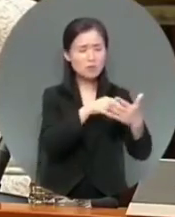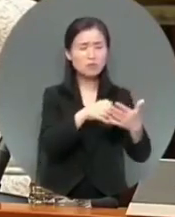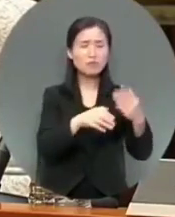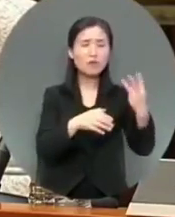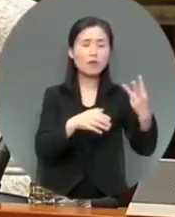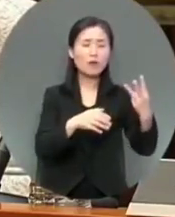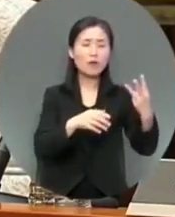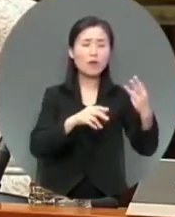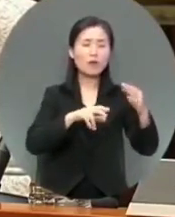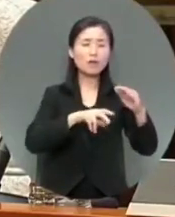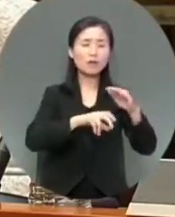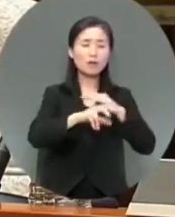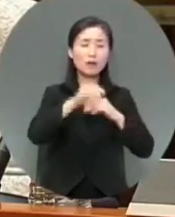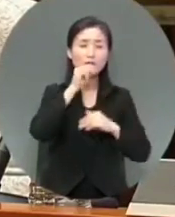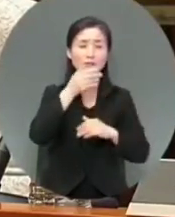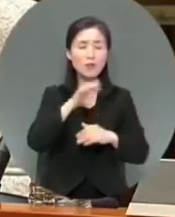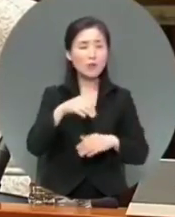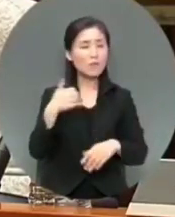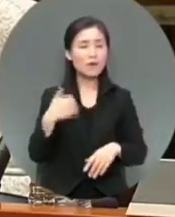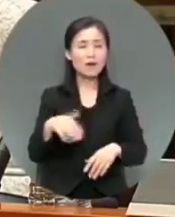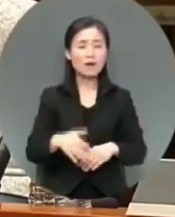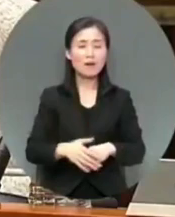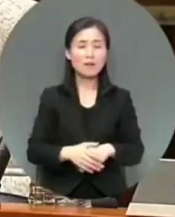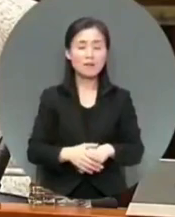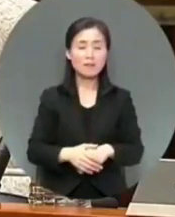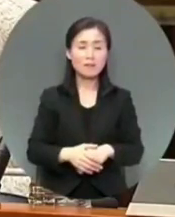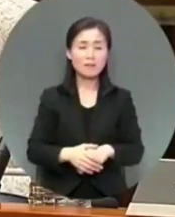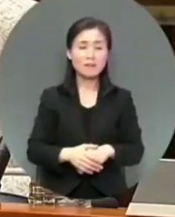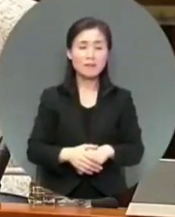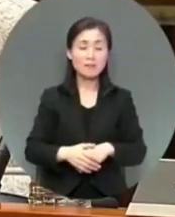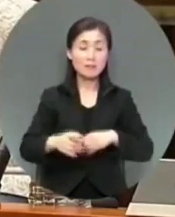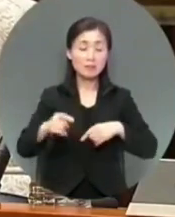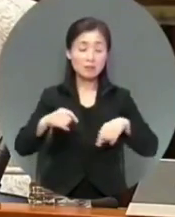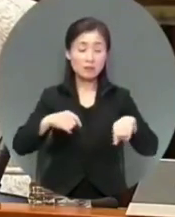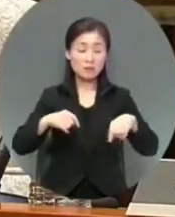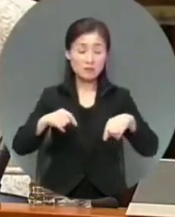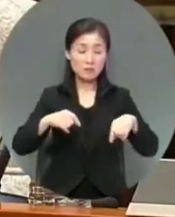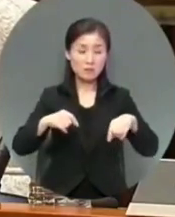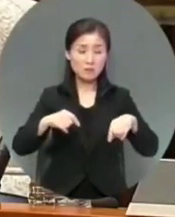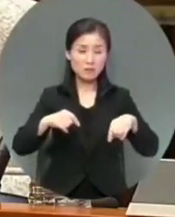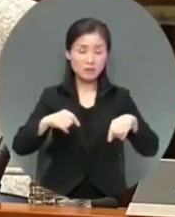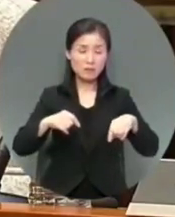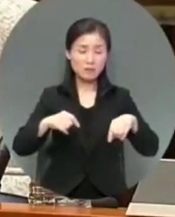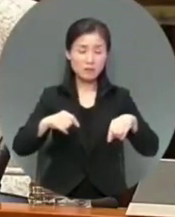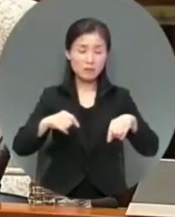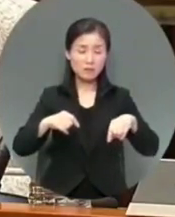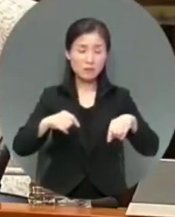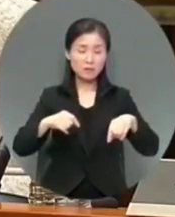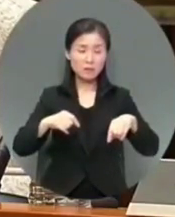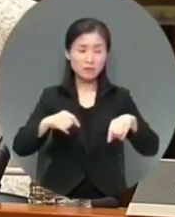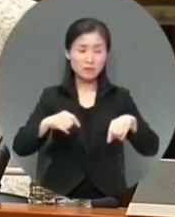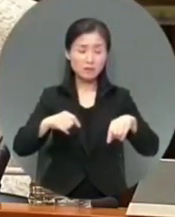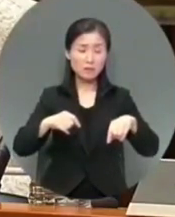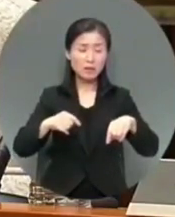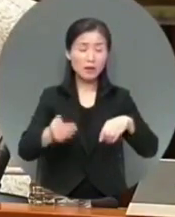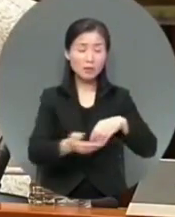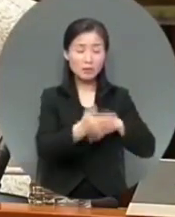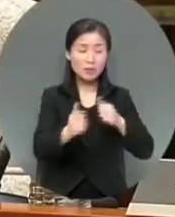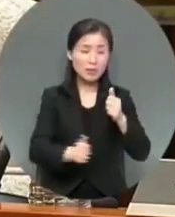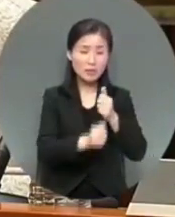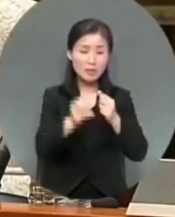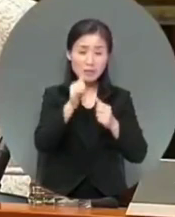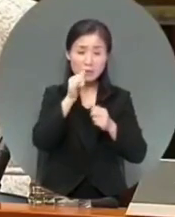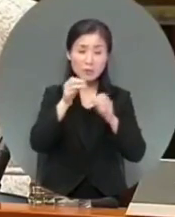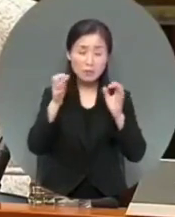그리고 정치를 하면서, 여러분들은 정치하시는 분들이 아니잖아요. 현재 내각에 있는